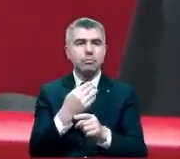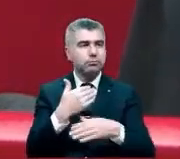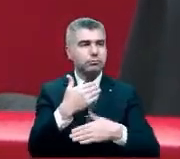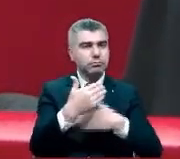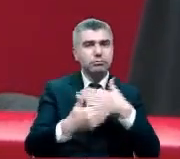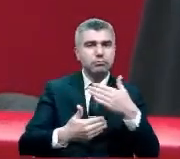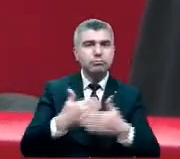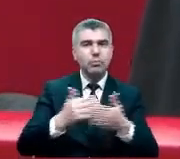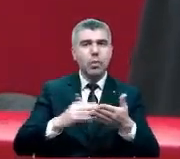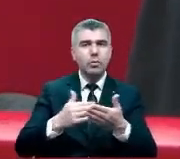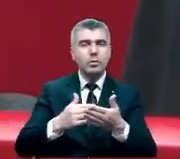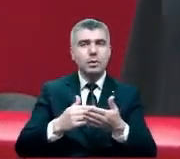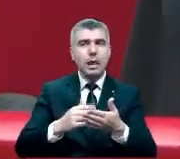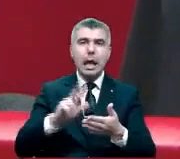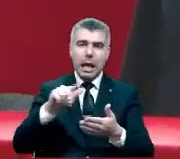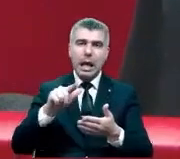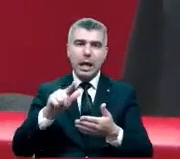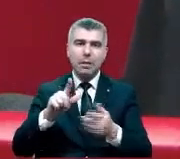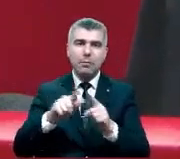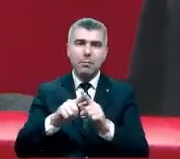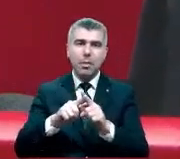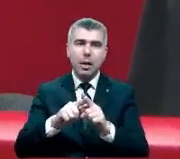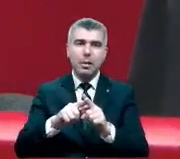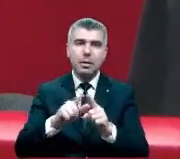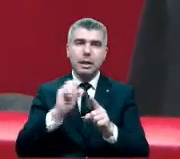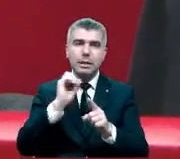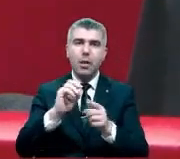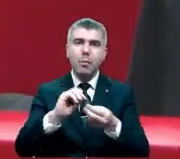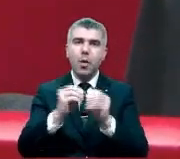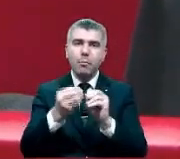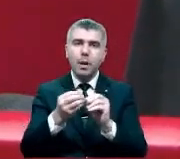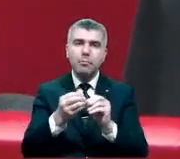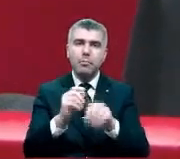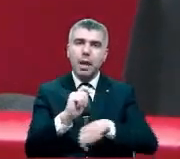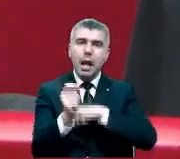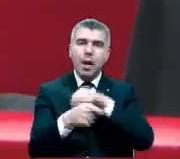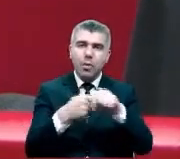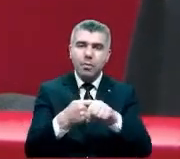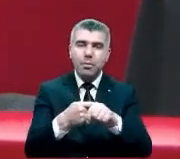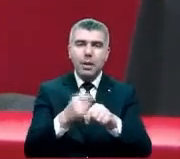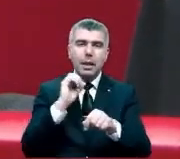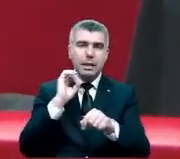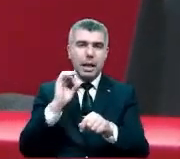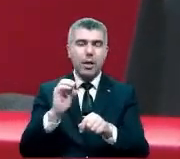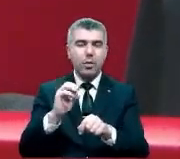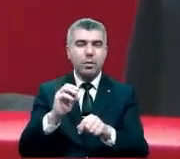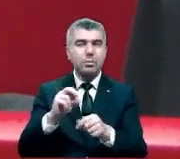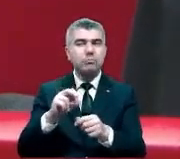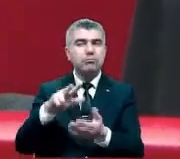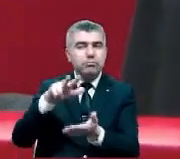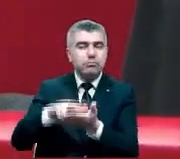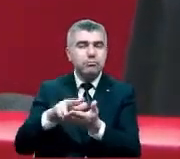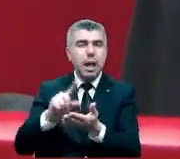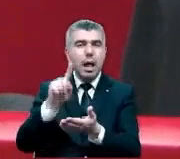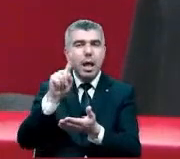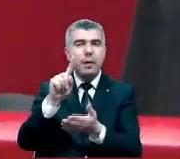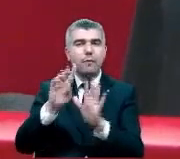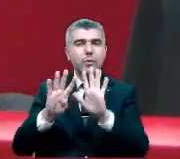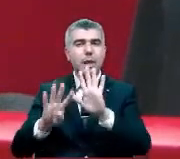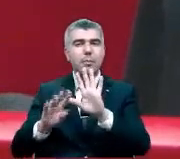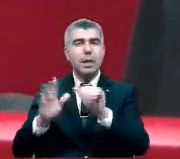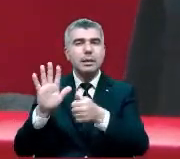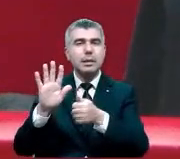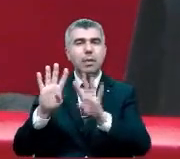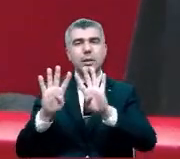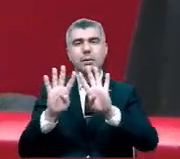يعني تطرقت لهذه المشكله هذه ديال النقل بالعالم القروي، وكيف تتعرفوا اعتمدت منذ 1986